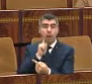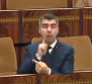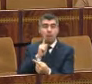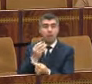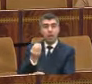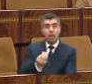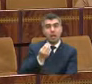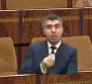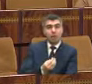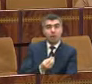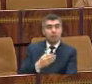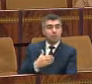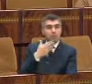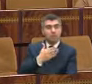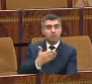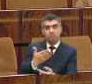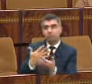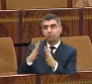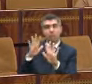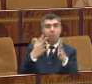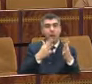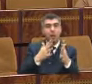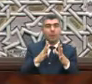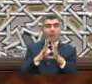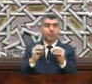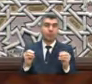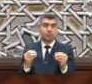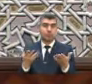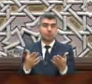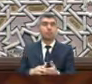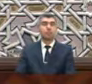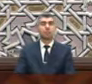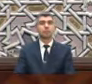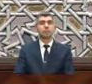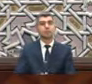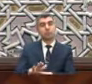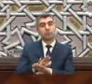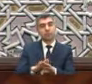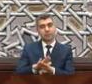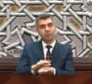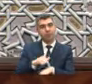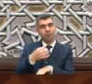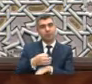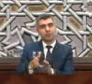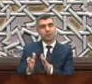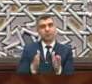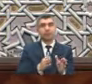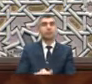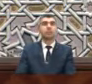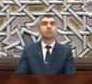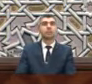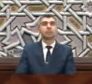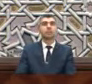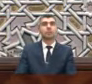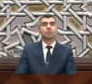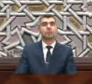في غياب مجالات ديال الاستجمام؟ وبالتالي اليوم، عفوا سيدة النائبة، انتهى الوقت. هل هناك من تعقيب اضافي في